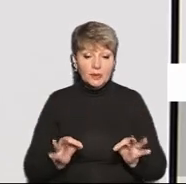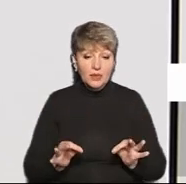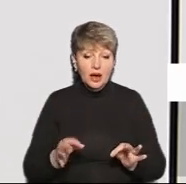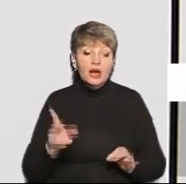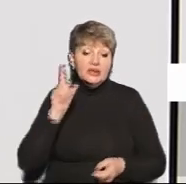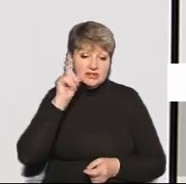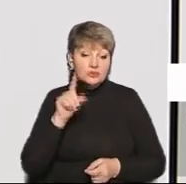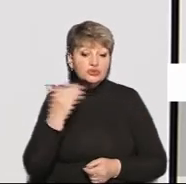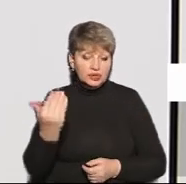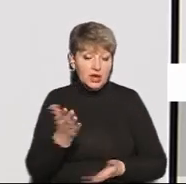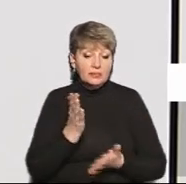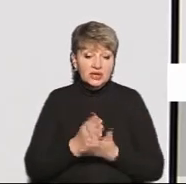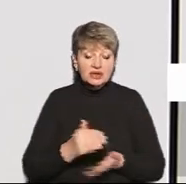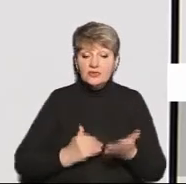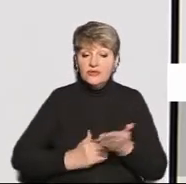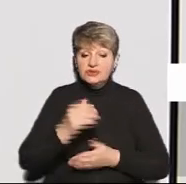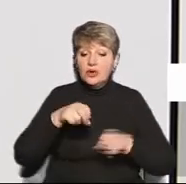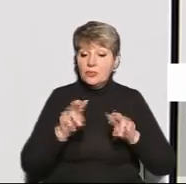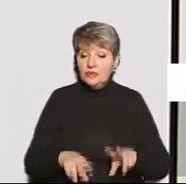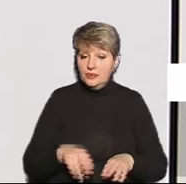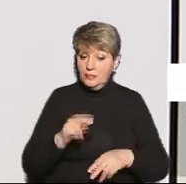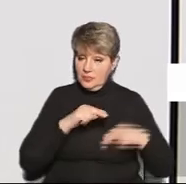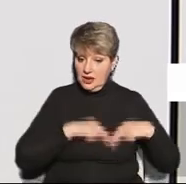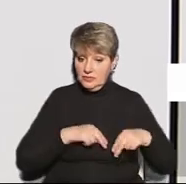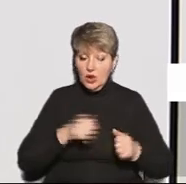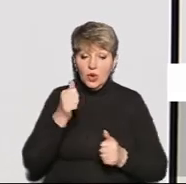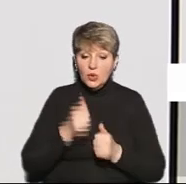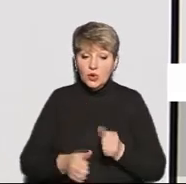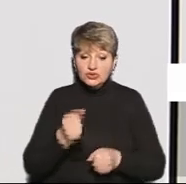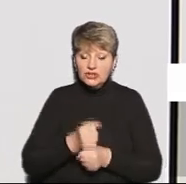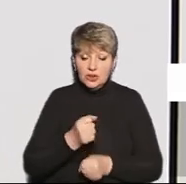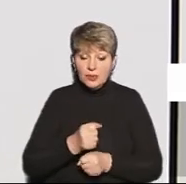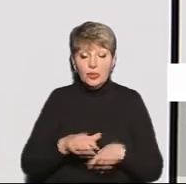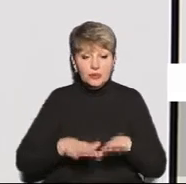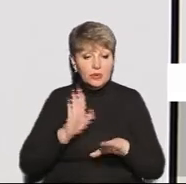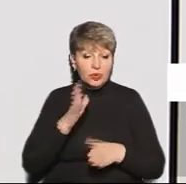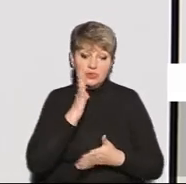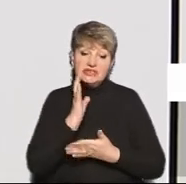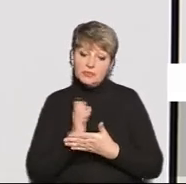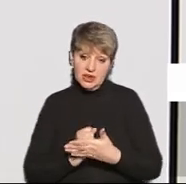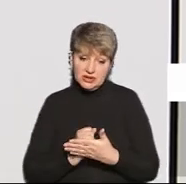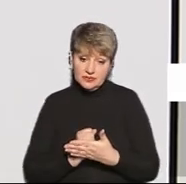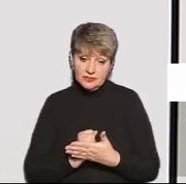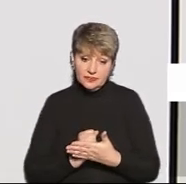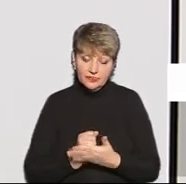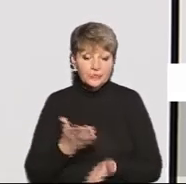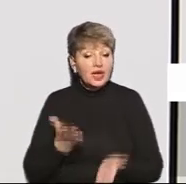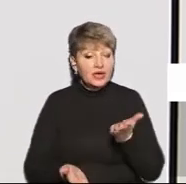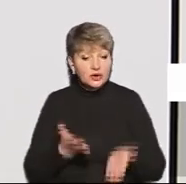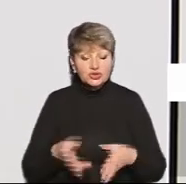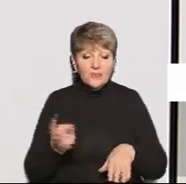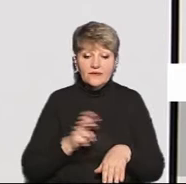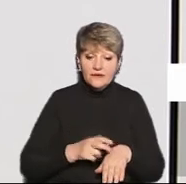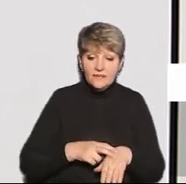там є висококваліфіковані працівники, і більше того, кожне робоче місце буде збережене. Якщо лікарі